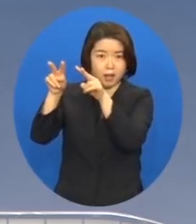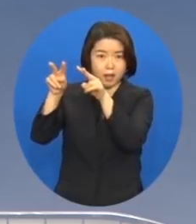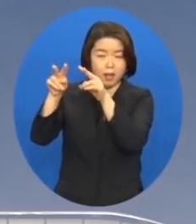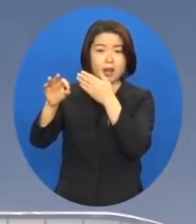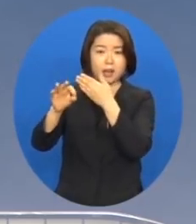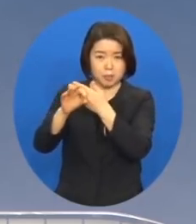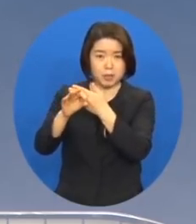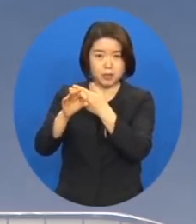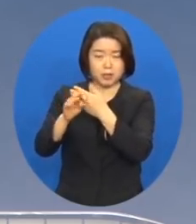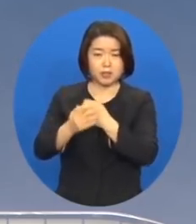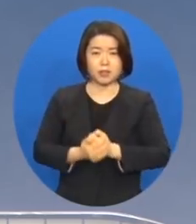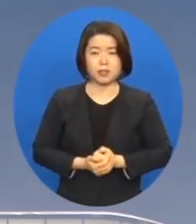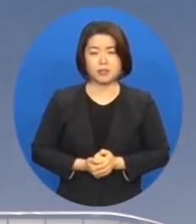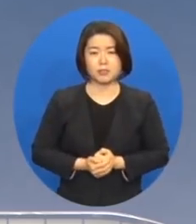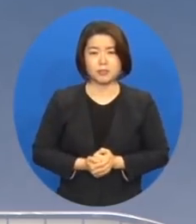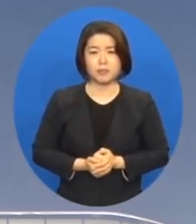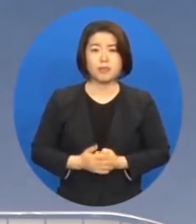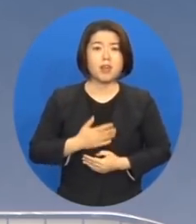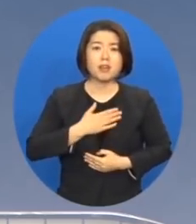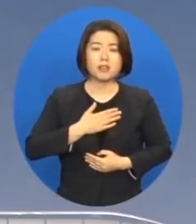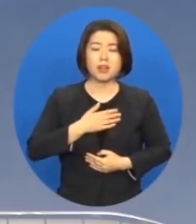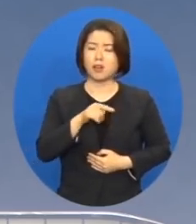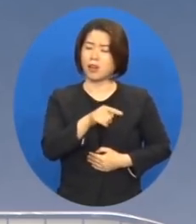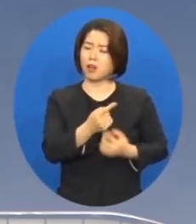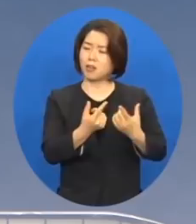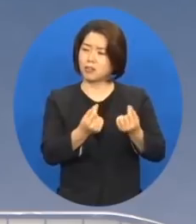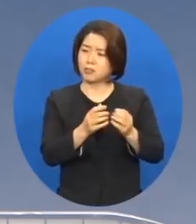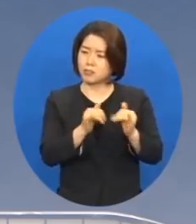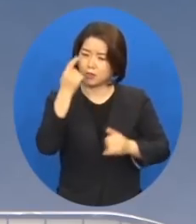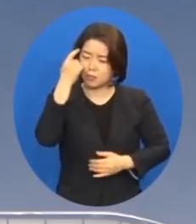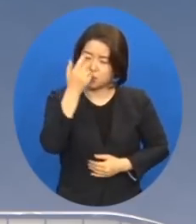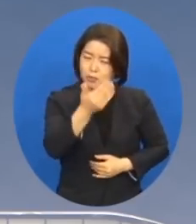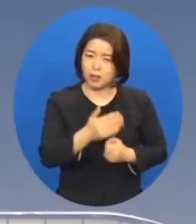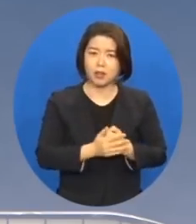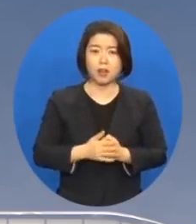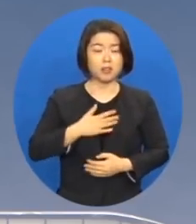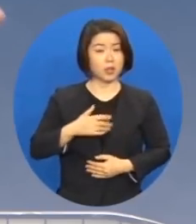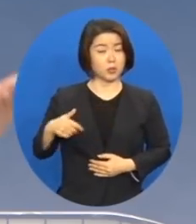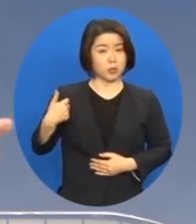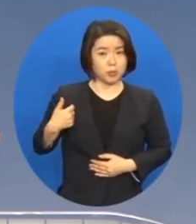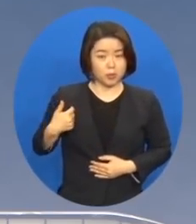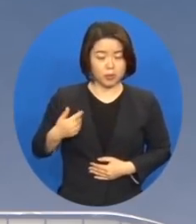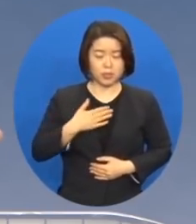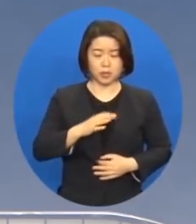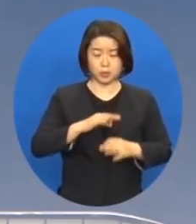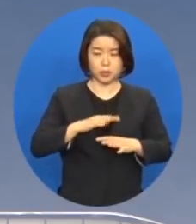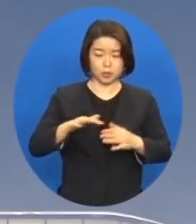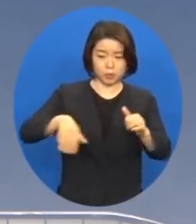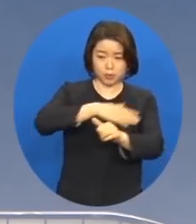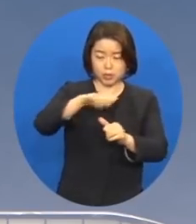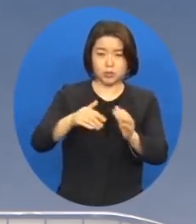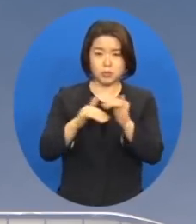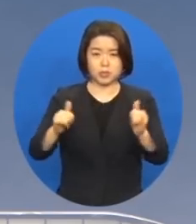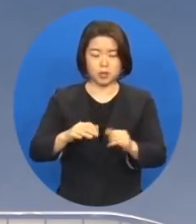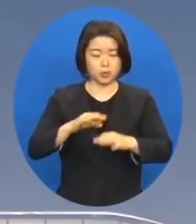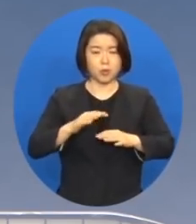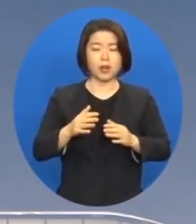돌아가면 내가 그런 사람이었나? 나도 놀래고 내 주변에 있는 사람도 놀랄